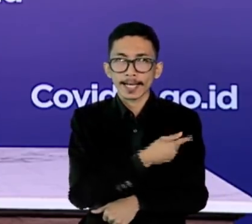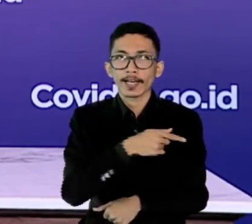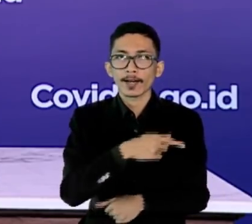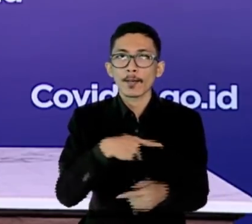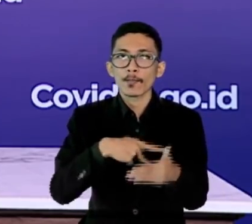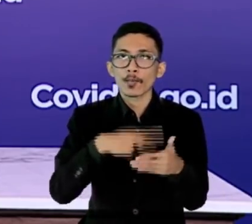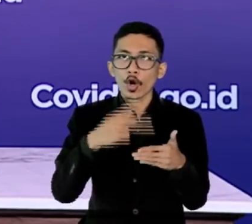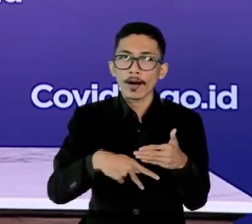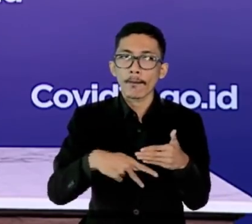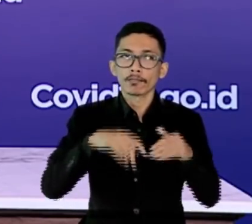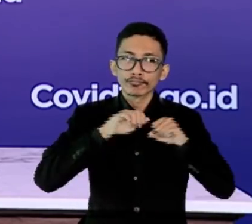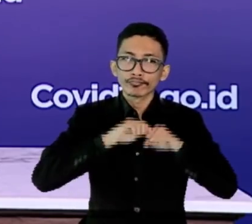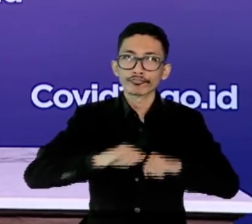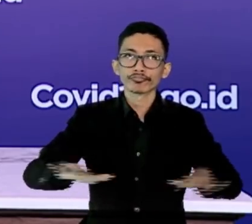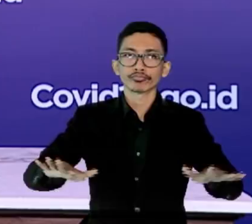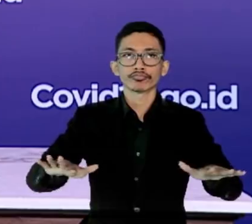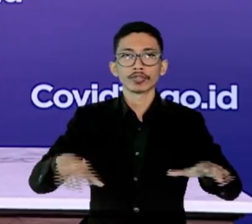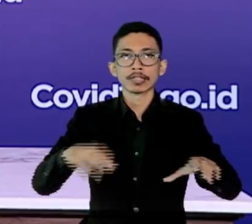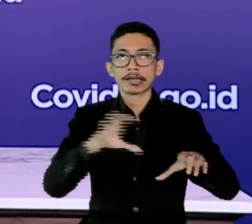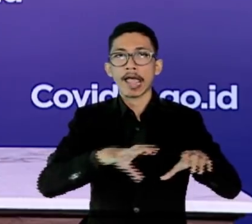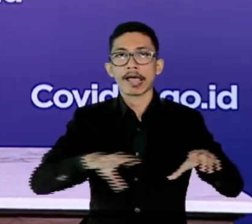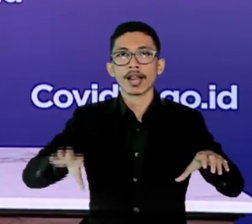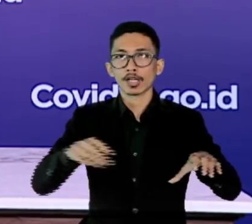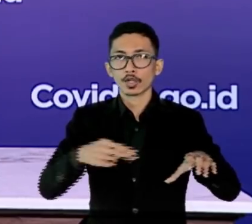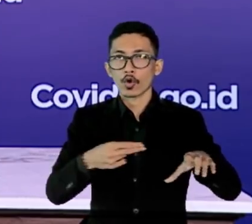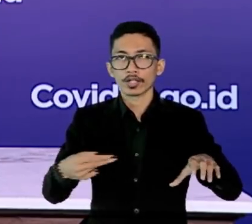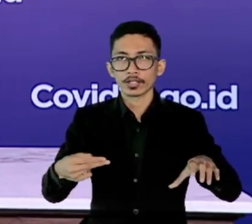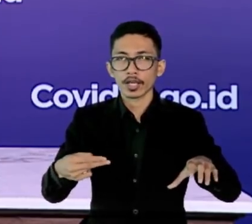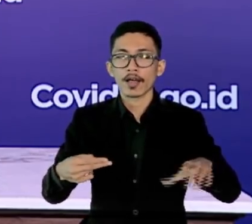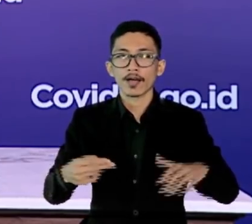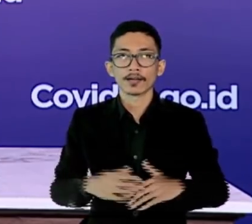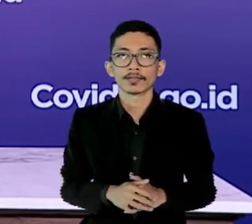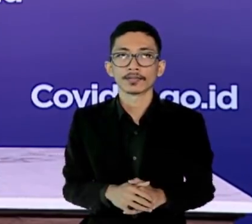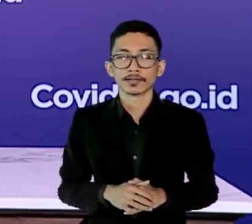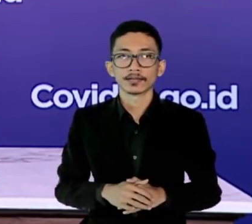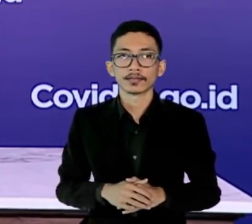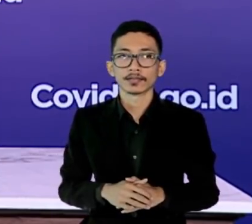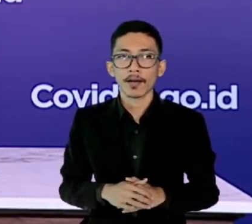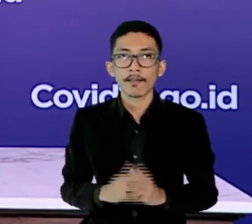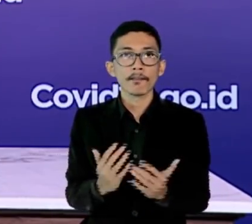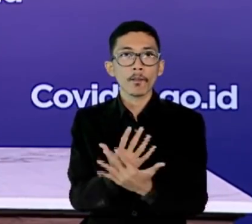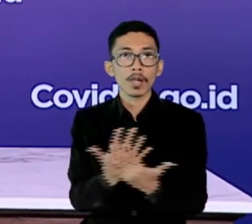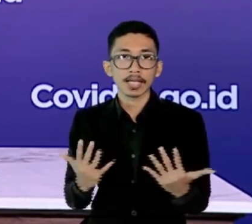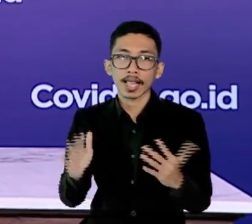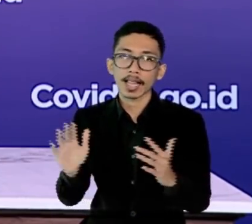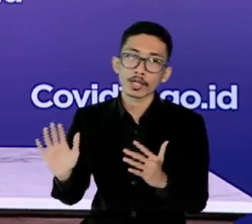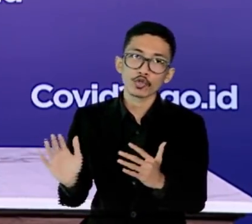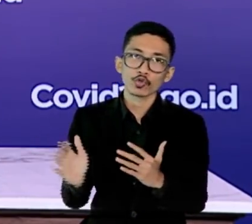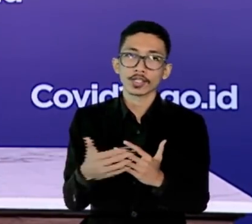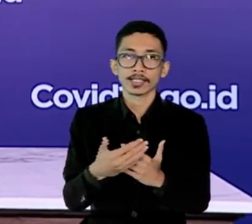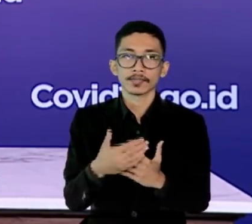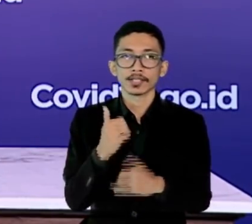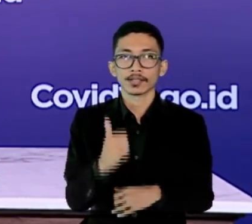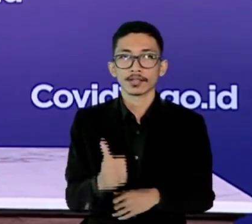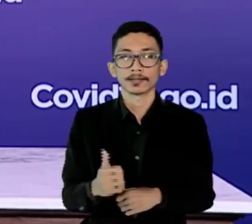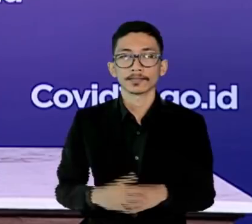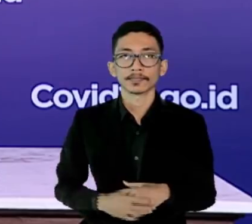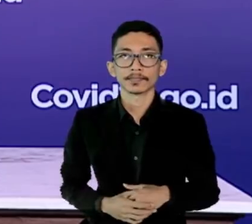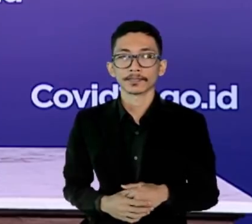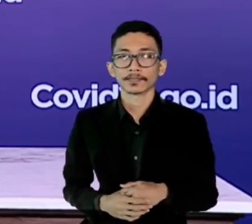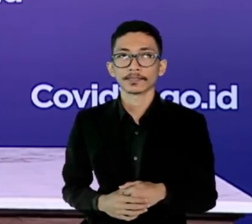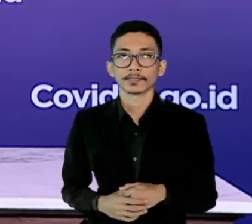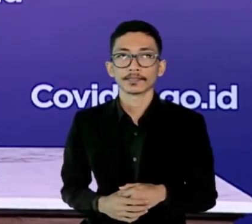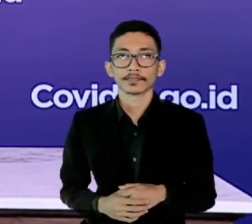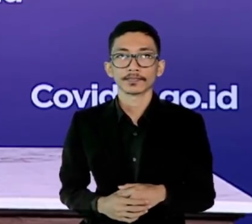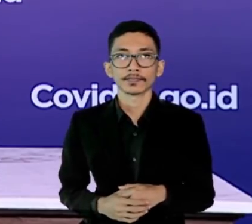berjalan secara merata di seluruh daerah di Indonesia dan dapat melindungi masyarakat dari penularan COVID-19. Pemerintah